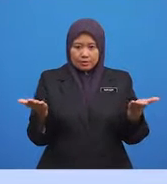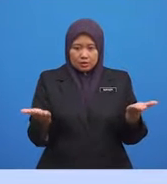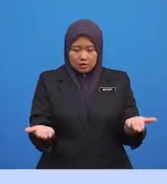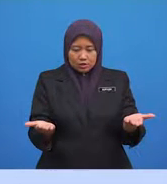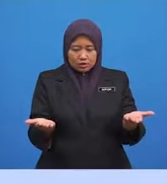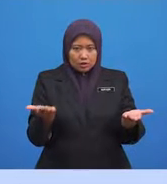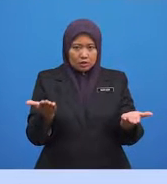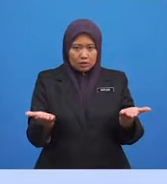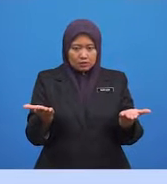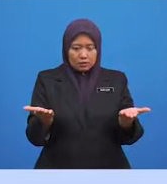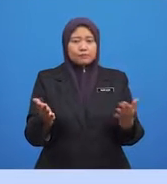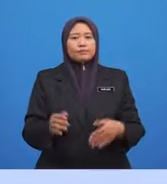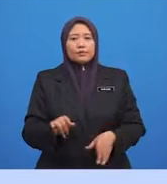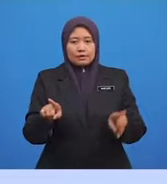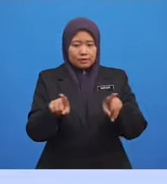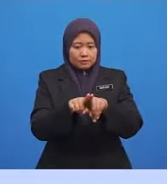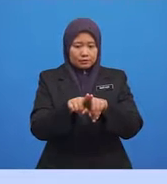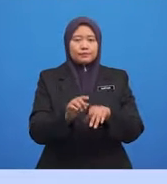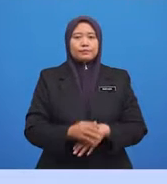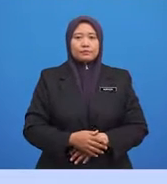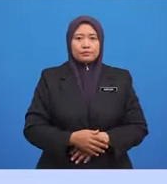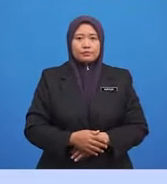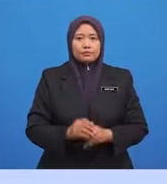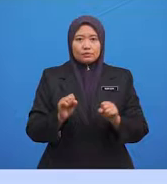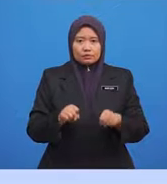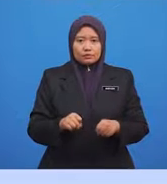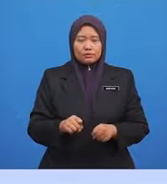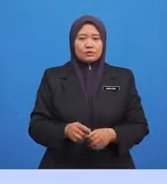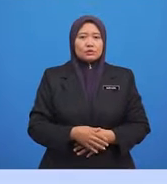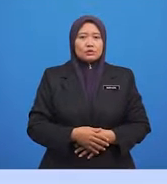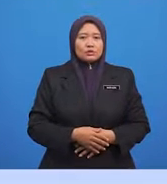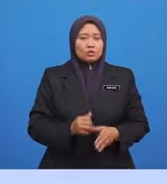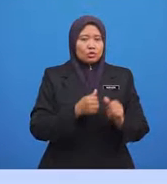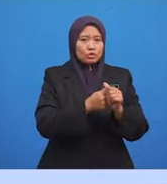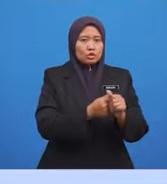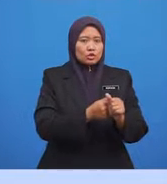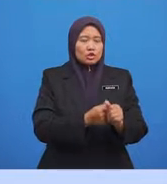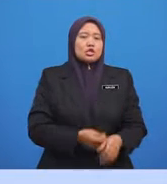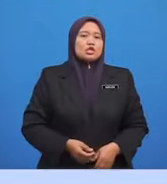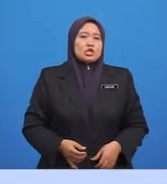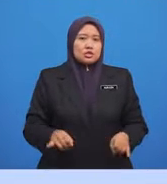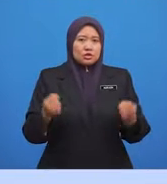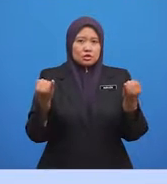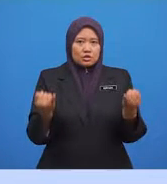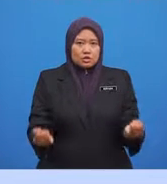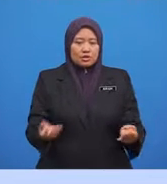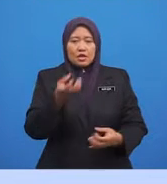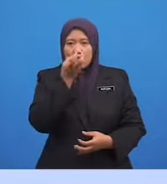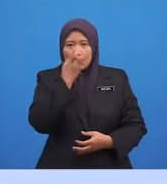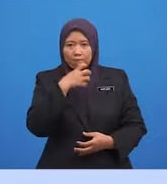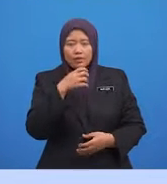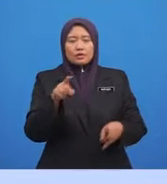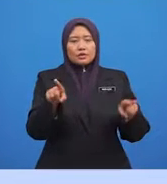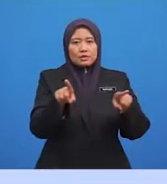Murid-murid, cuba ikut apa yang cikgu sebut. Jisim apple sama dengan dua